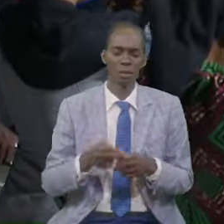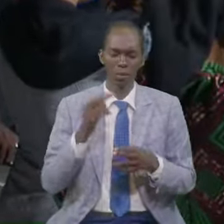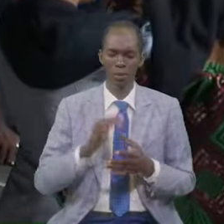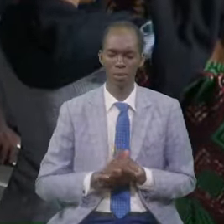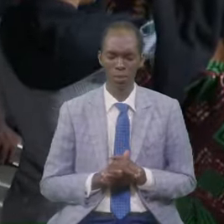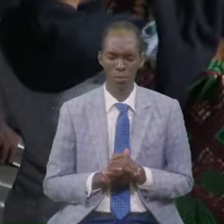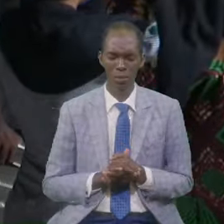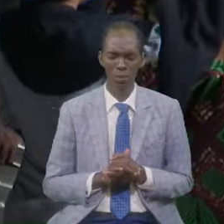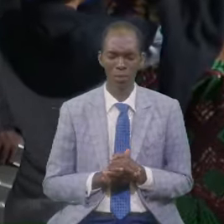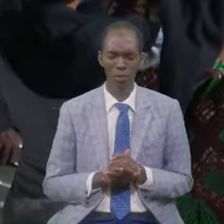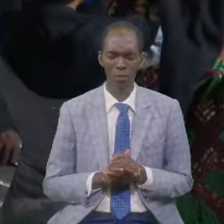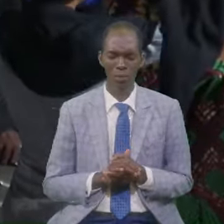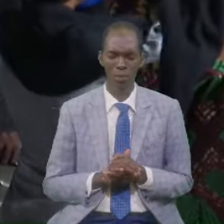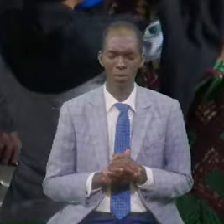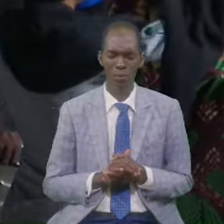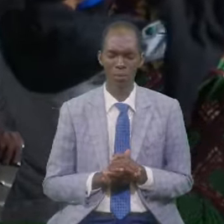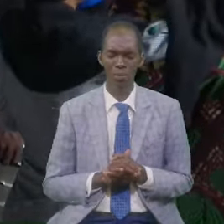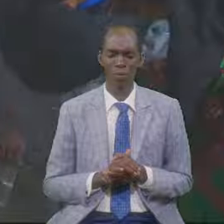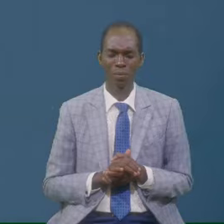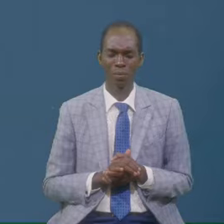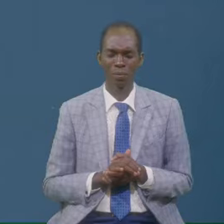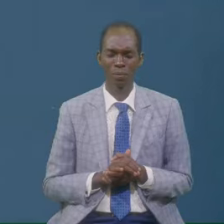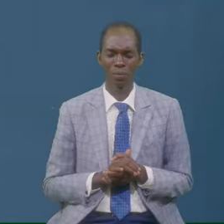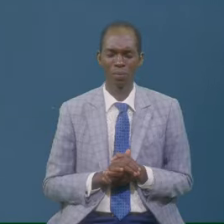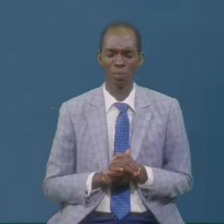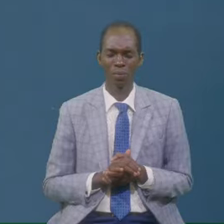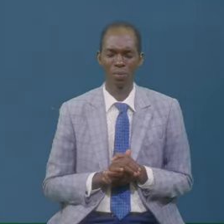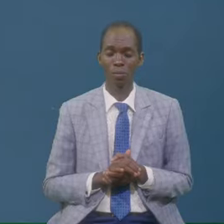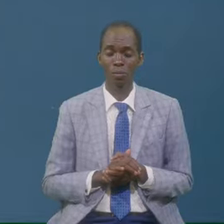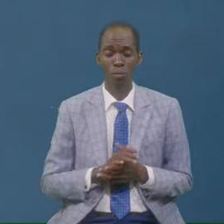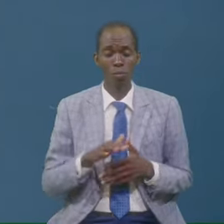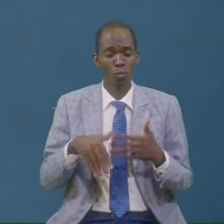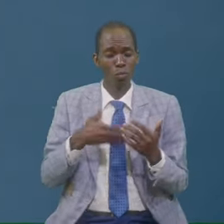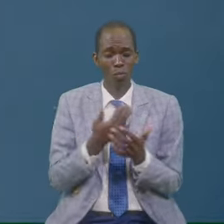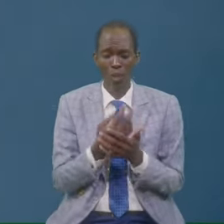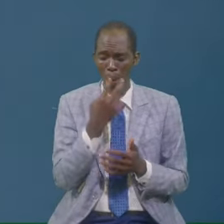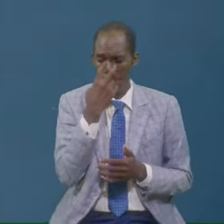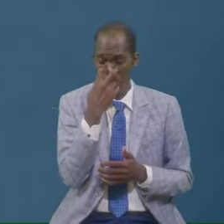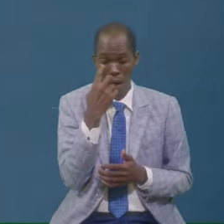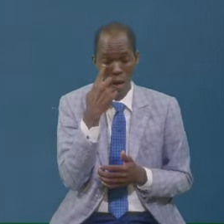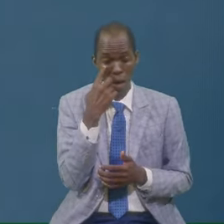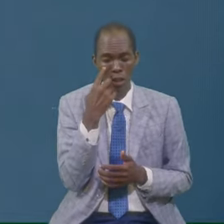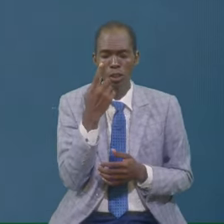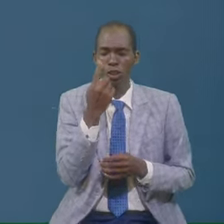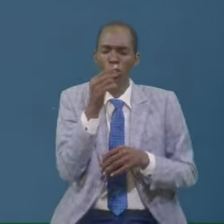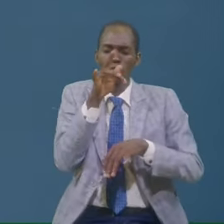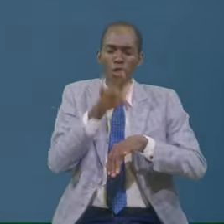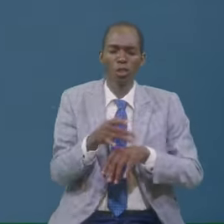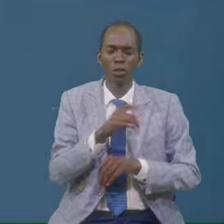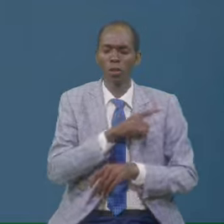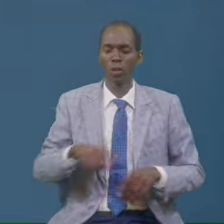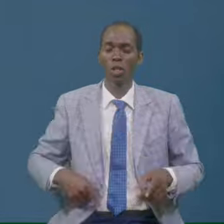సమస్యలు యేసు నామములో స్వస్థపరచబడును గాక. Blind eyes, the touch of the Lord comes upon you